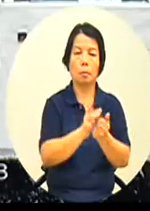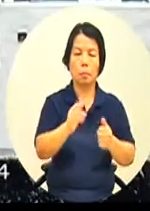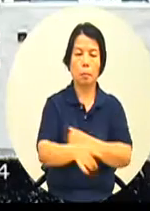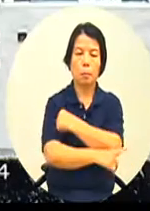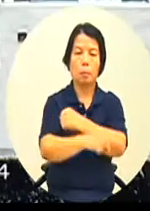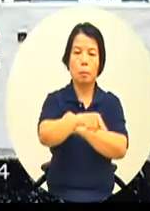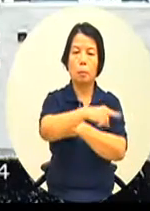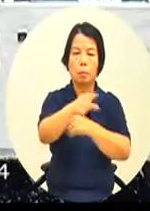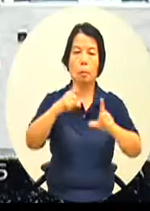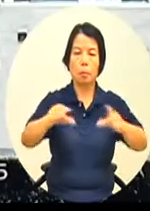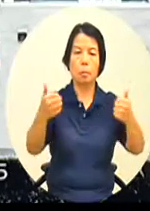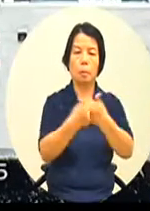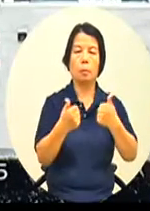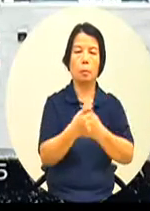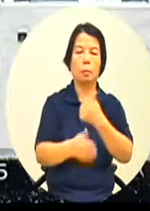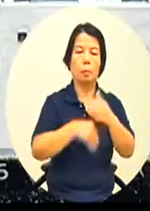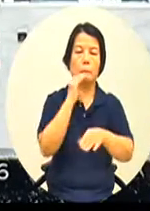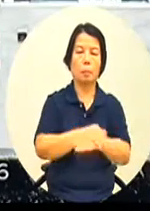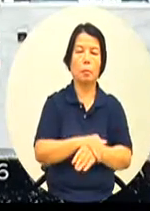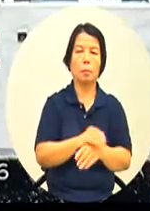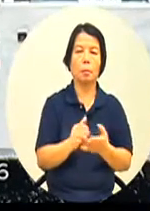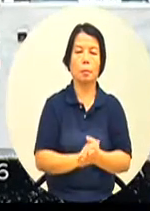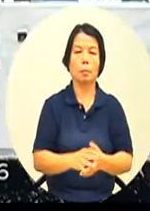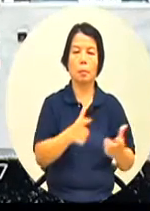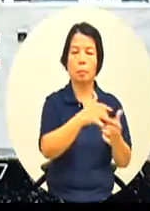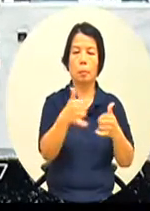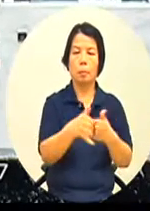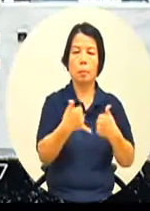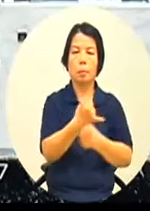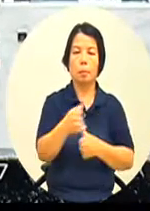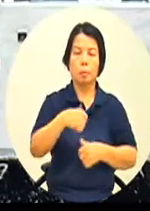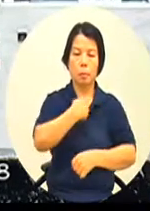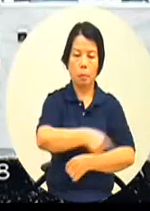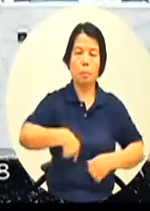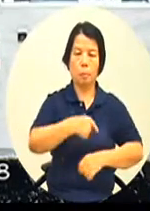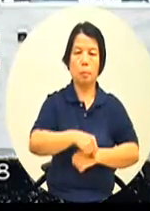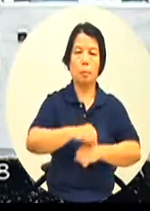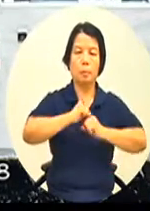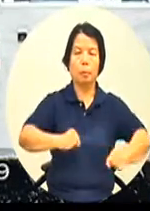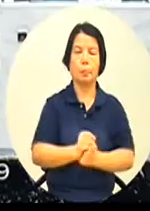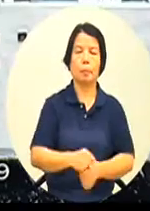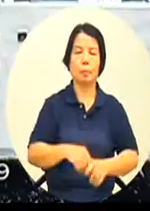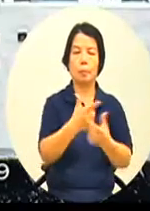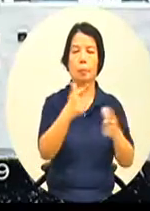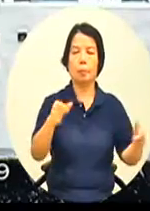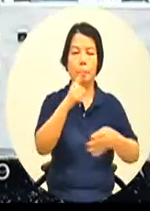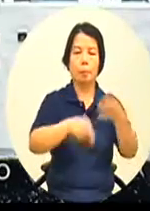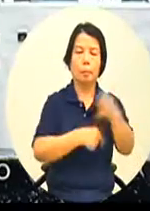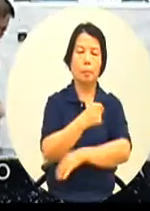预祝大会圆满成功，各位议员女士先生身体健康，万事如意，谢谢。